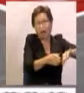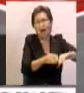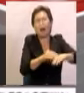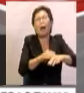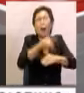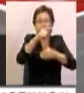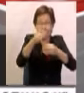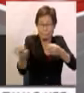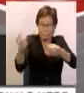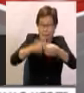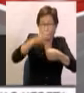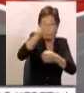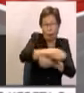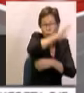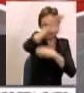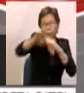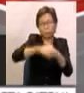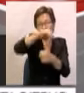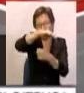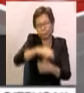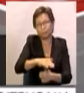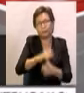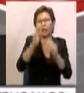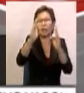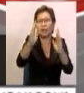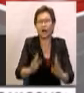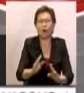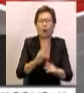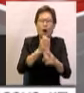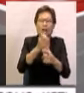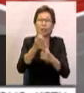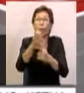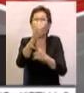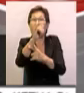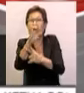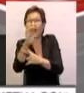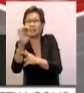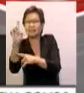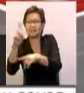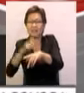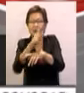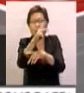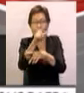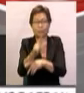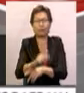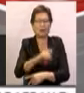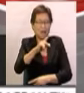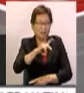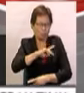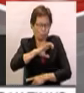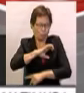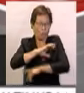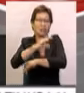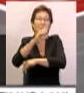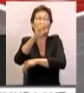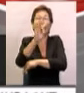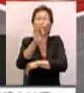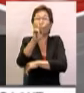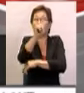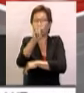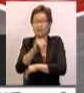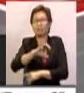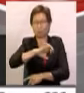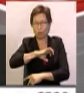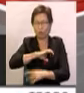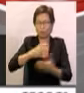segala bentuk diskriminasi kaum atau ICERT di ibu negara Sabtu ini. Menurut Ketua Polis Negara Tan Sri Muhammad Fuzi Harun,